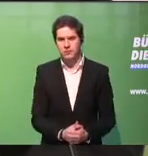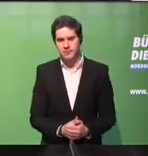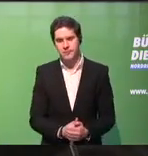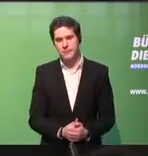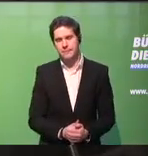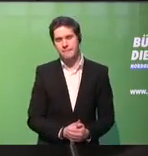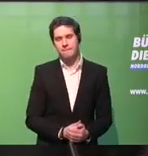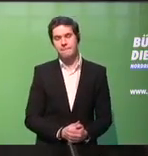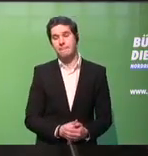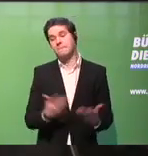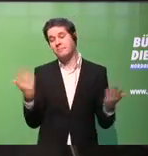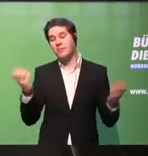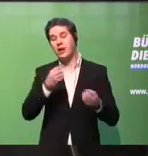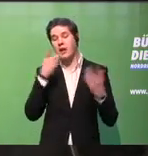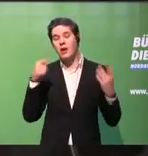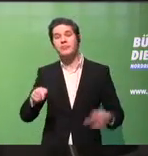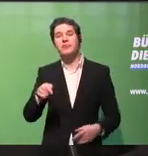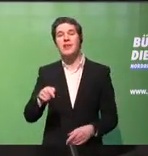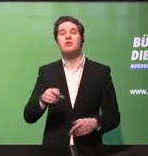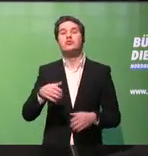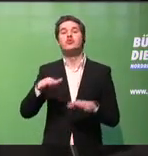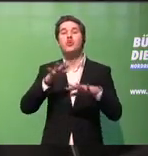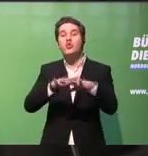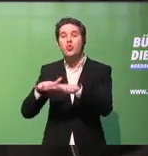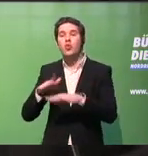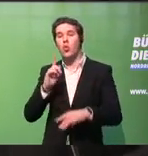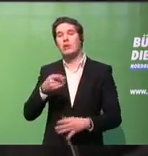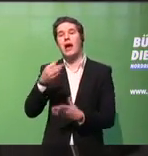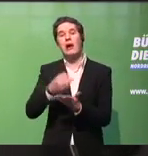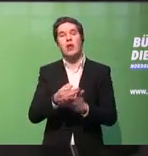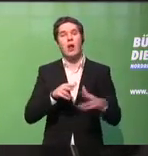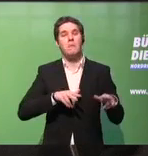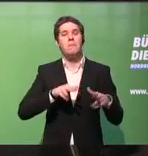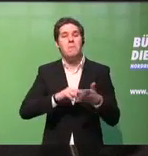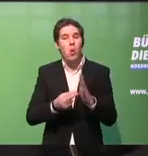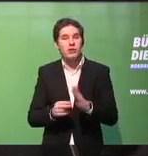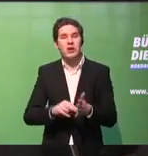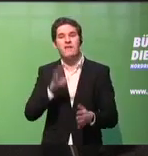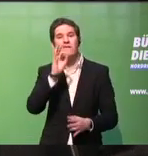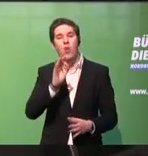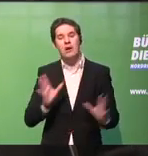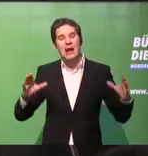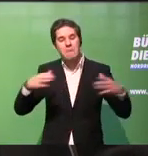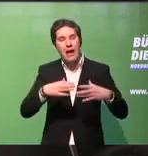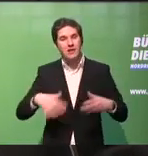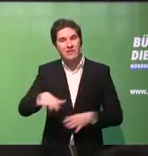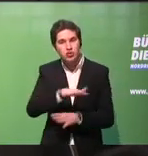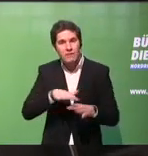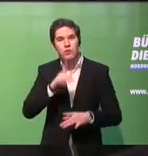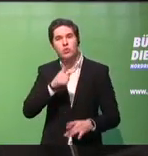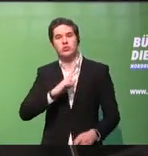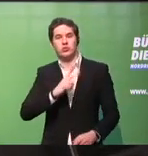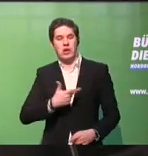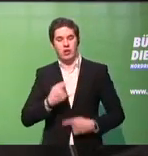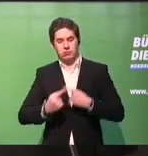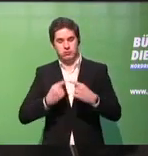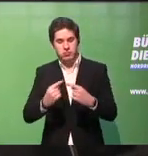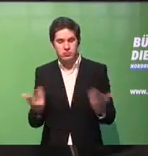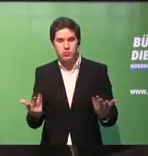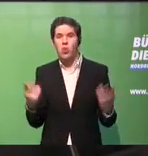eine Struktur- und Regionalpolitik für Gemeinwirtschaft und soziale Innovationen oder durch europäische Öko- und